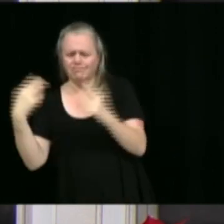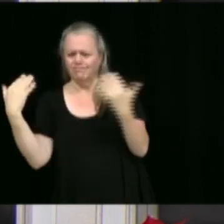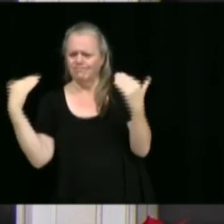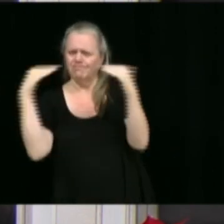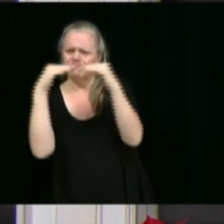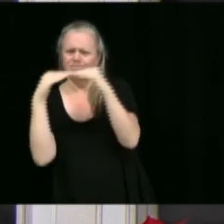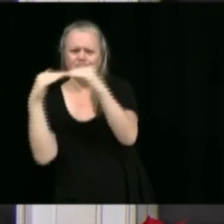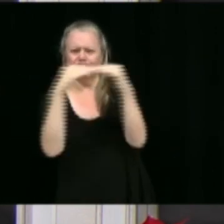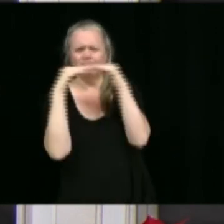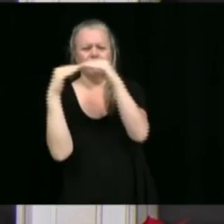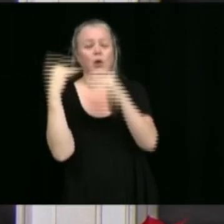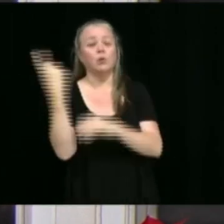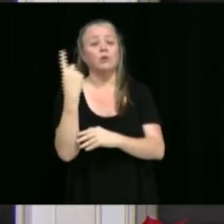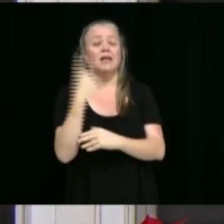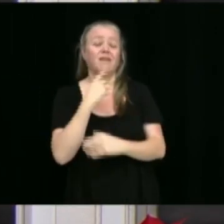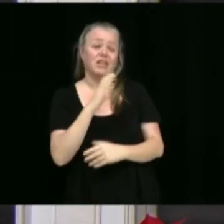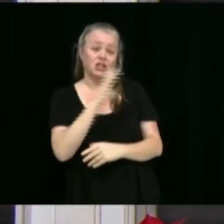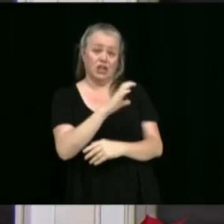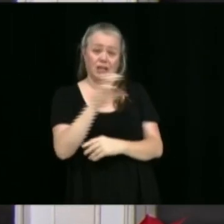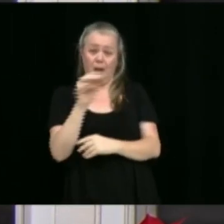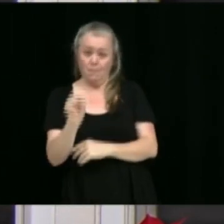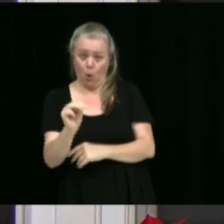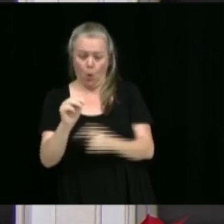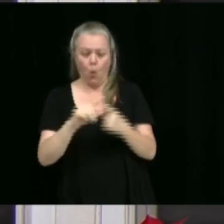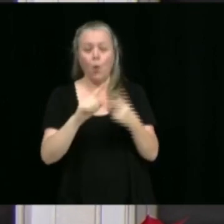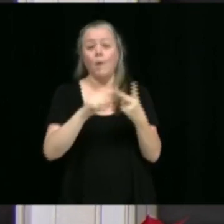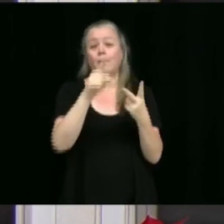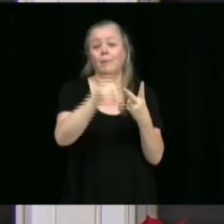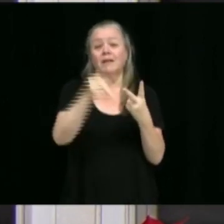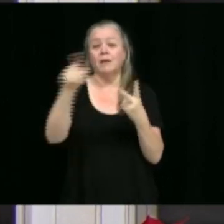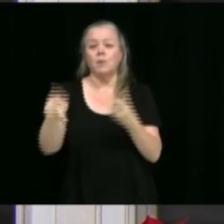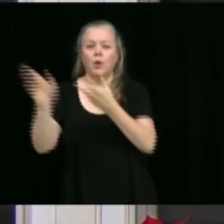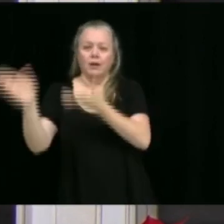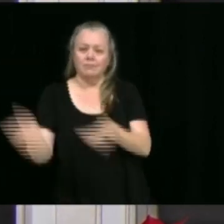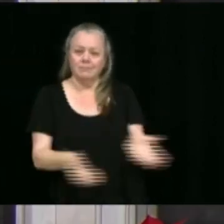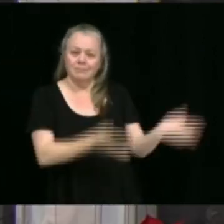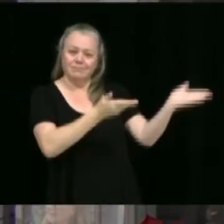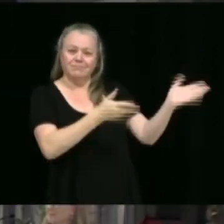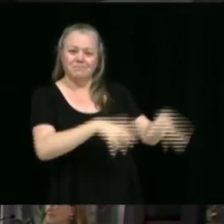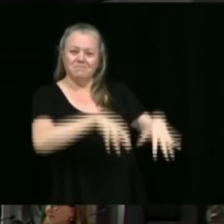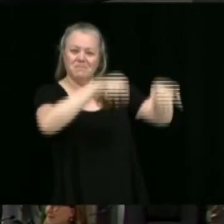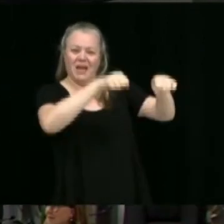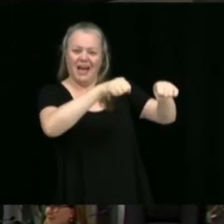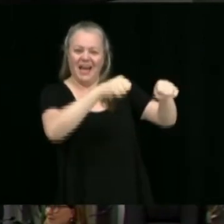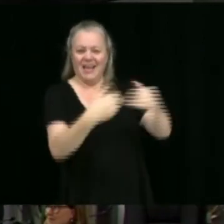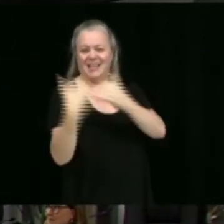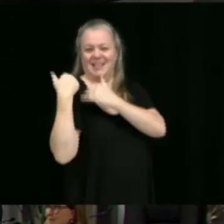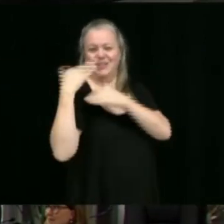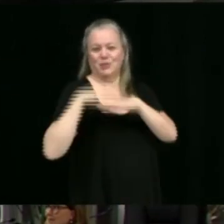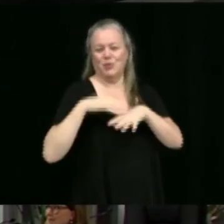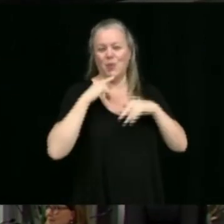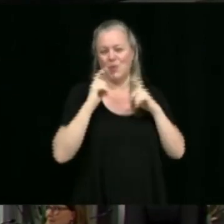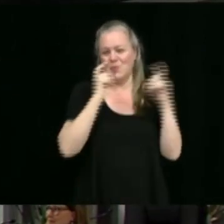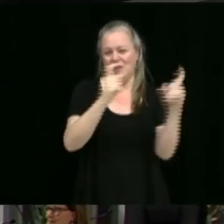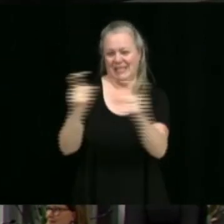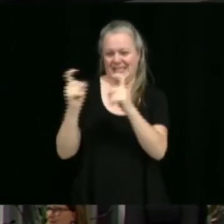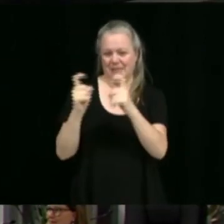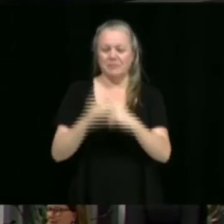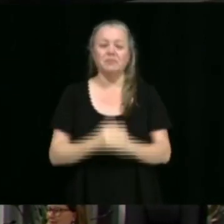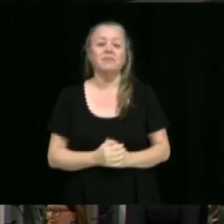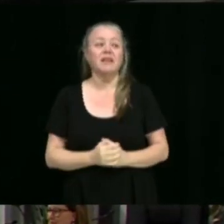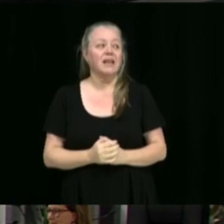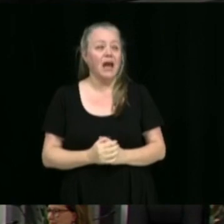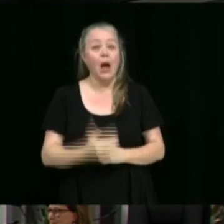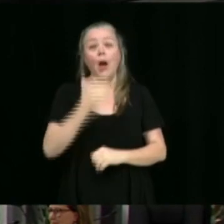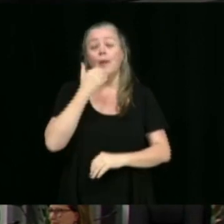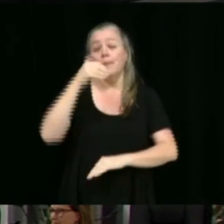à Chantal Moreau et Patrick Paulin de présider cette belle remise. Merci, M. le maire. Alors, bonsoir à tous à la